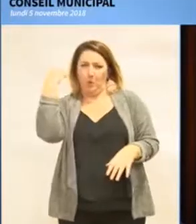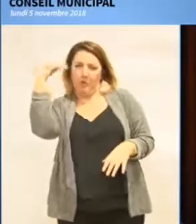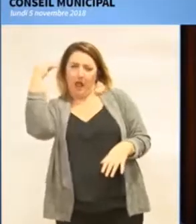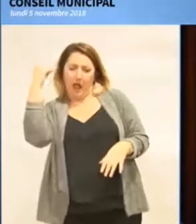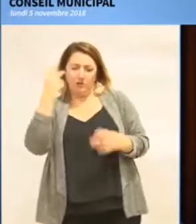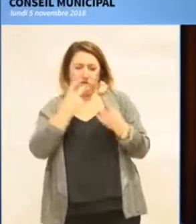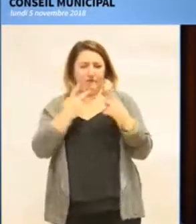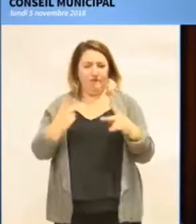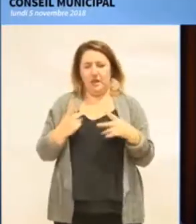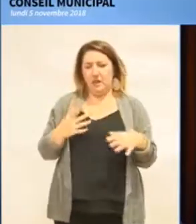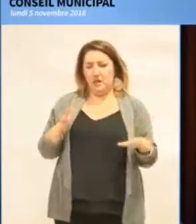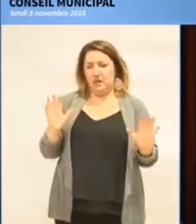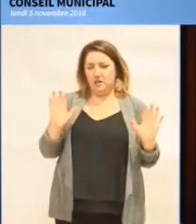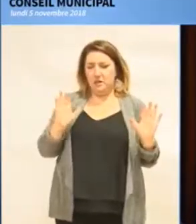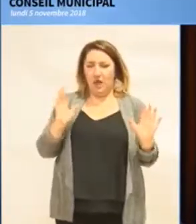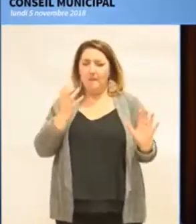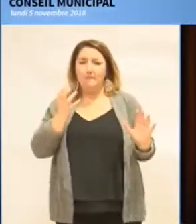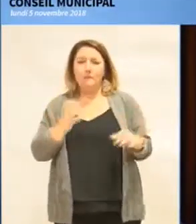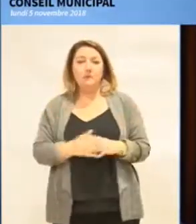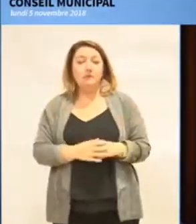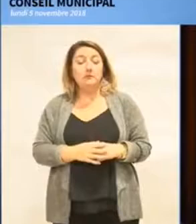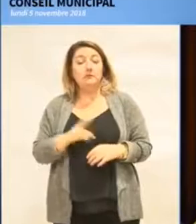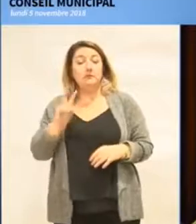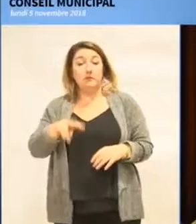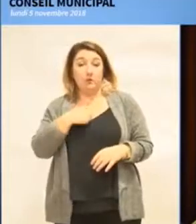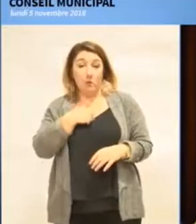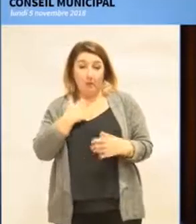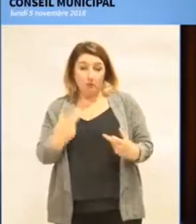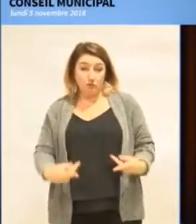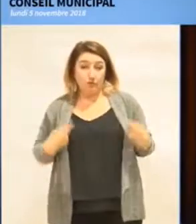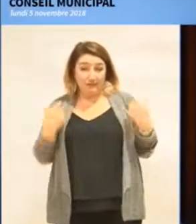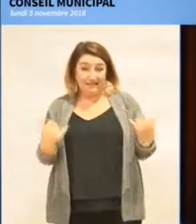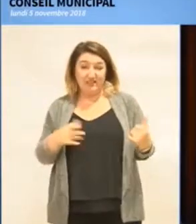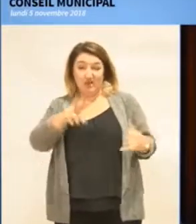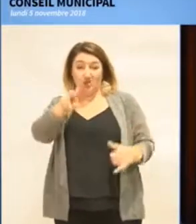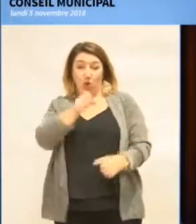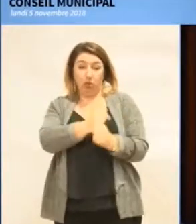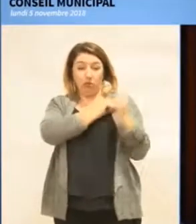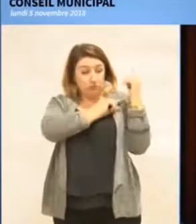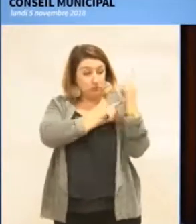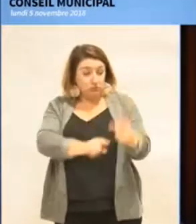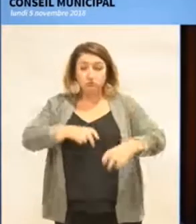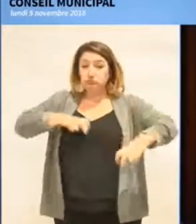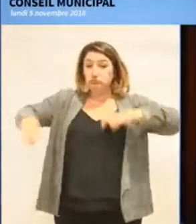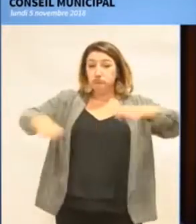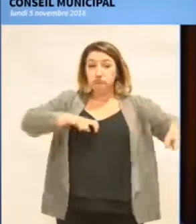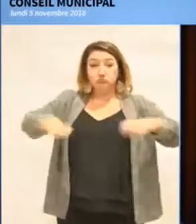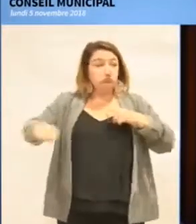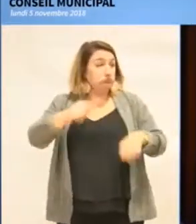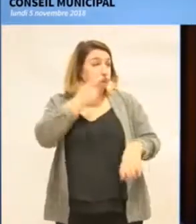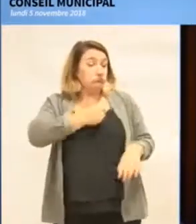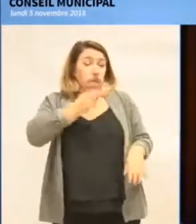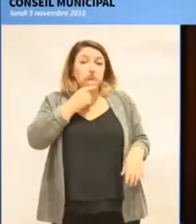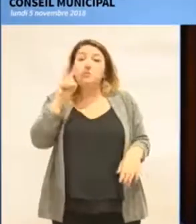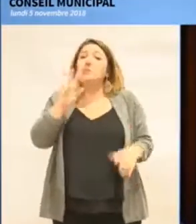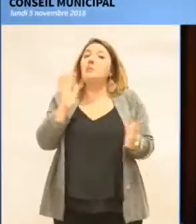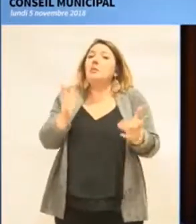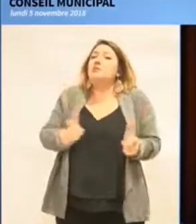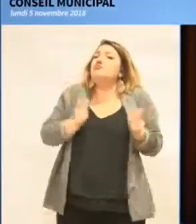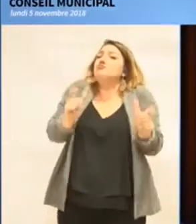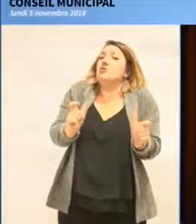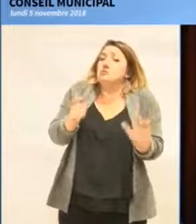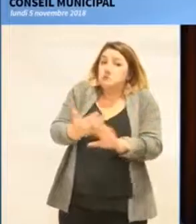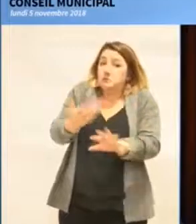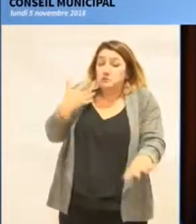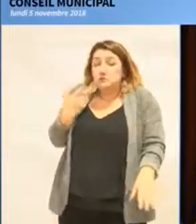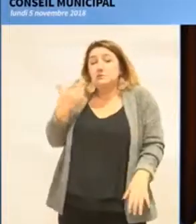vis maintenant depuis 30 ans, je m'y déplace sans difficulté. Peut-être ai-je eu de la chance, mais je connais aussi